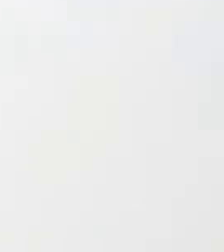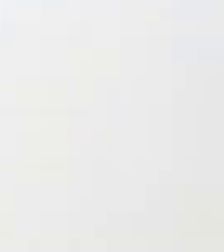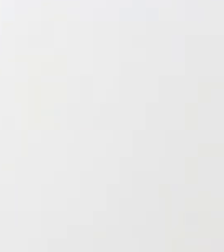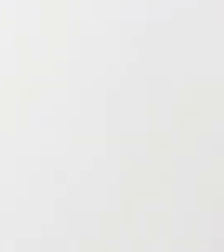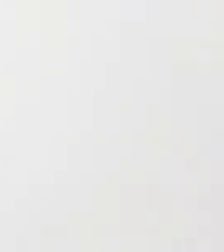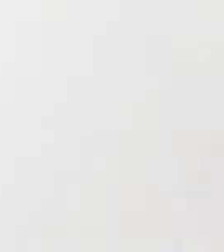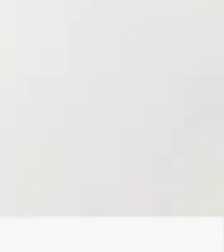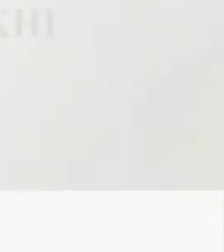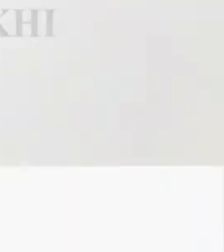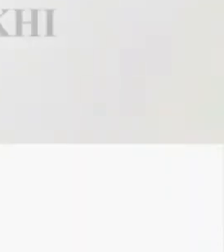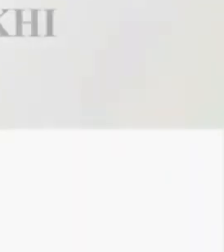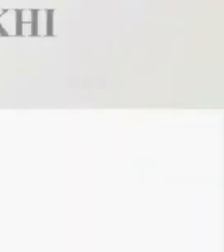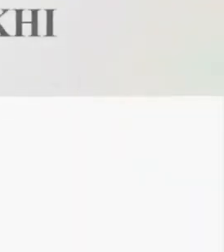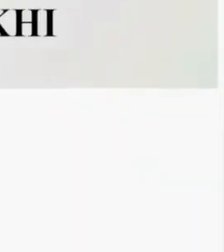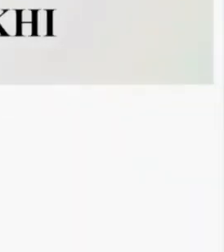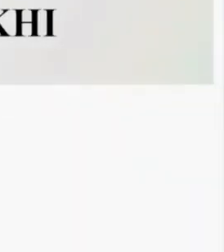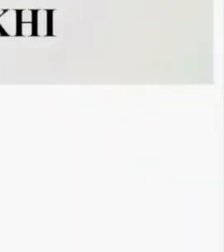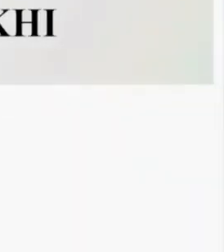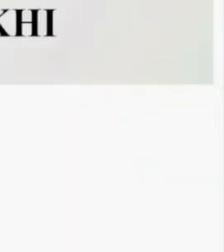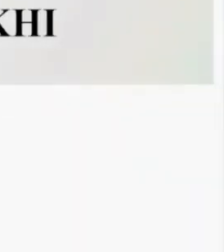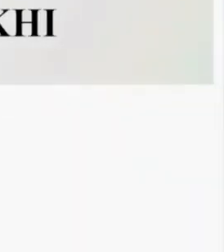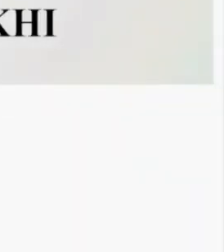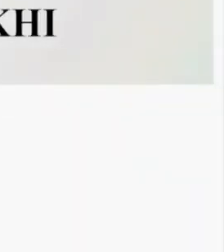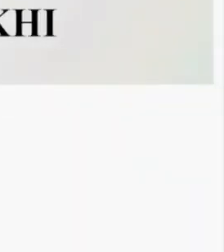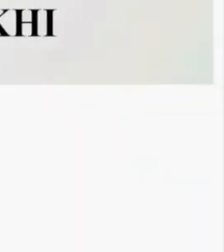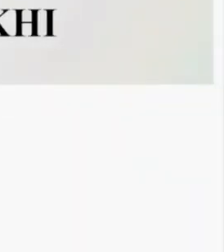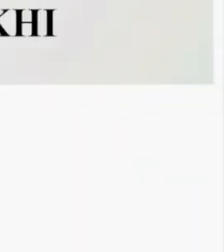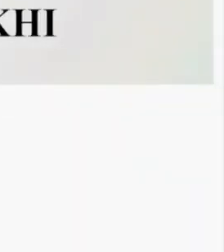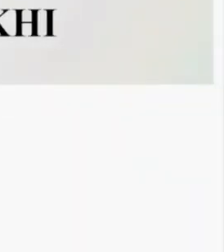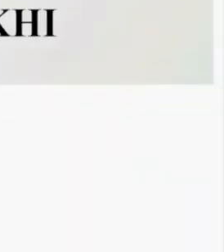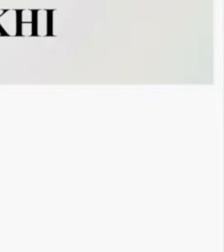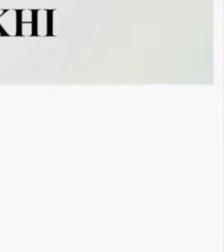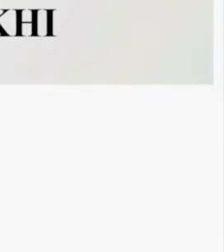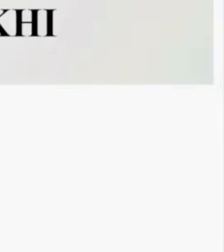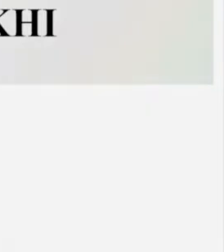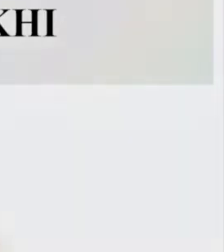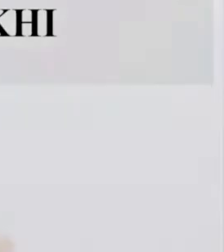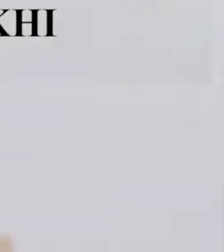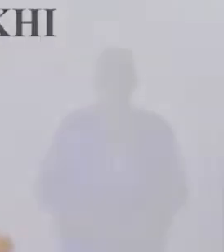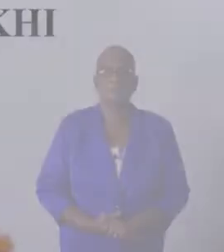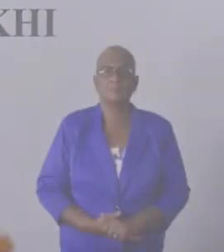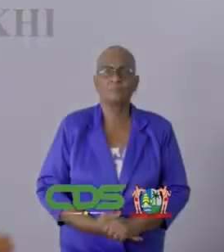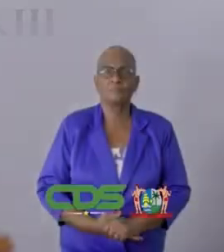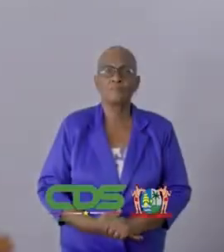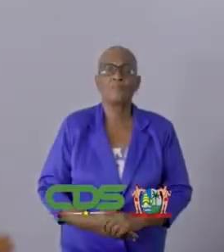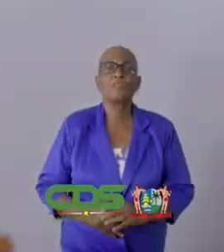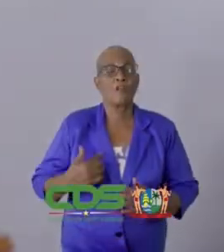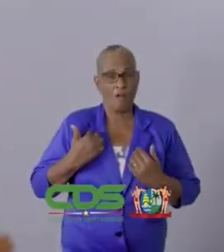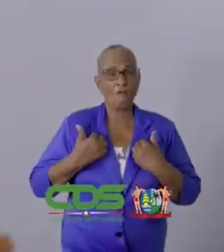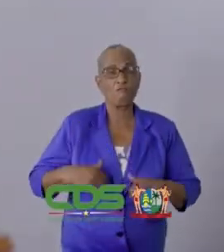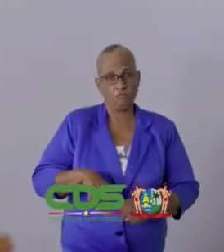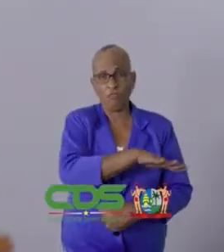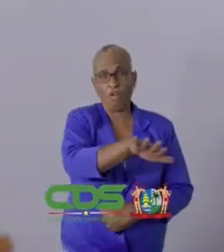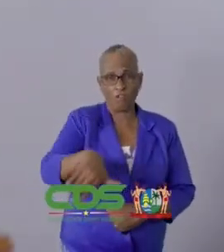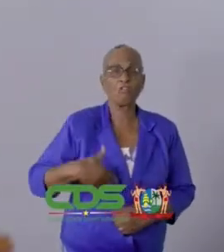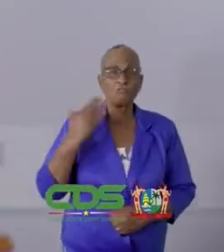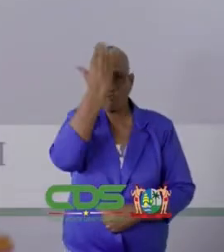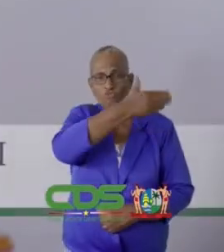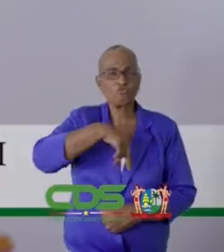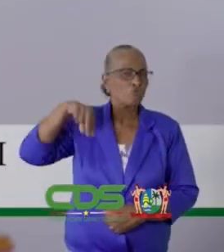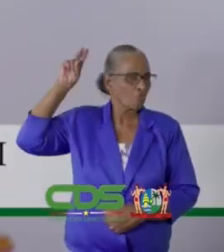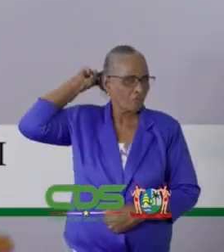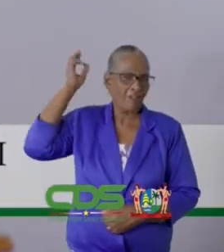wordt voortaan bepaald door de capaciteit van de ruimte. President Chandrika Prasad Santokhi zei gisteren tijdens zijn